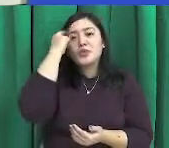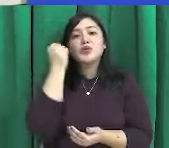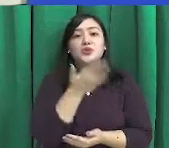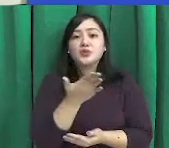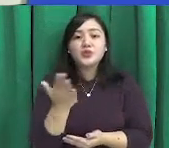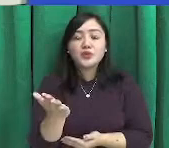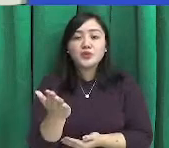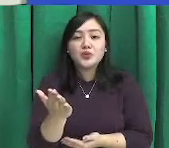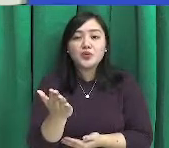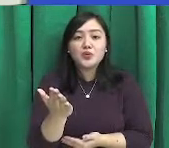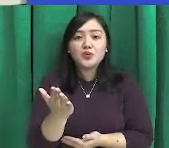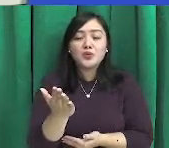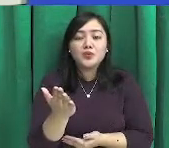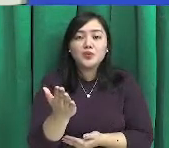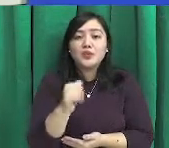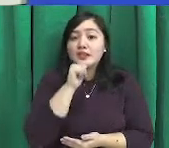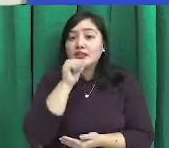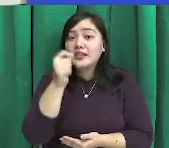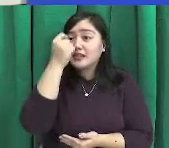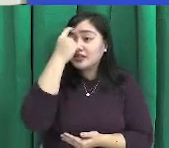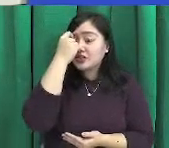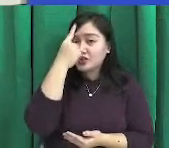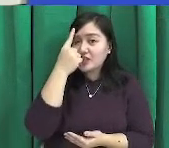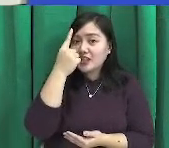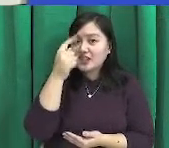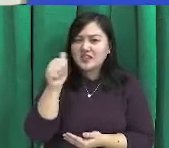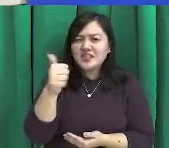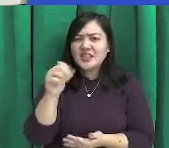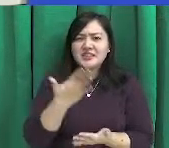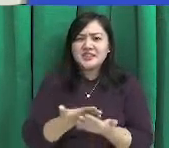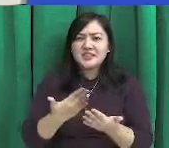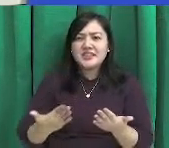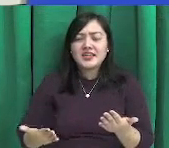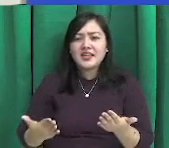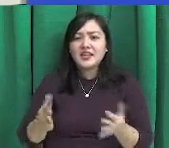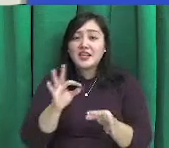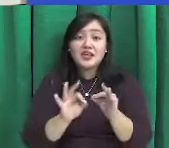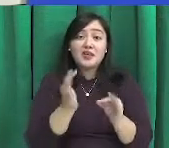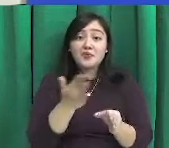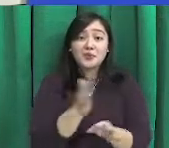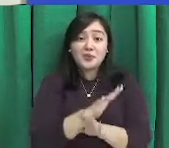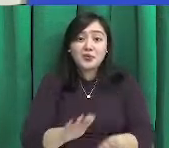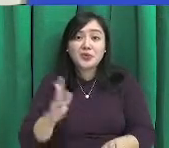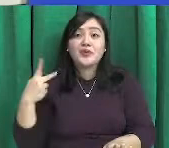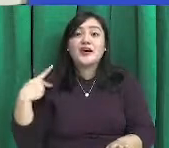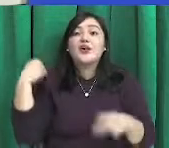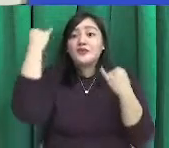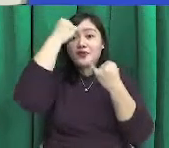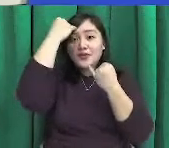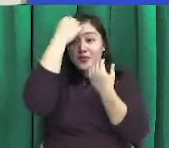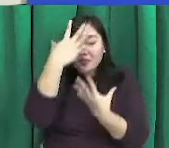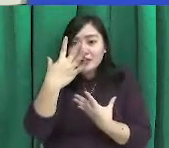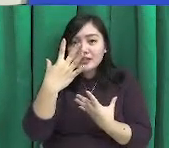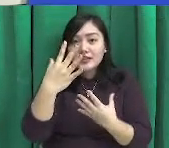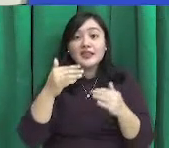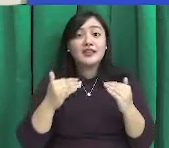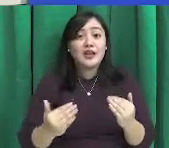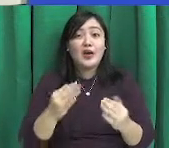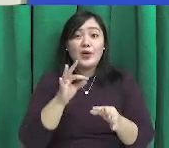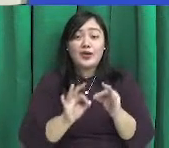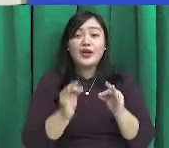you cannot understand anything kung wala kang information. Ngayon, kung merong information, kailangan ng understanding,